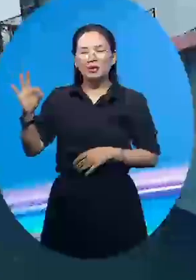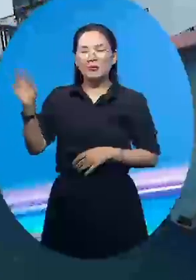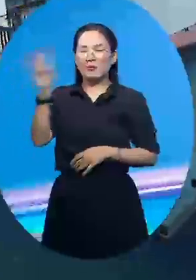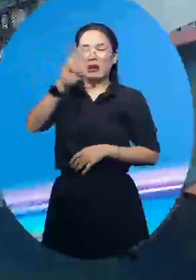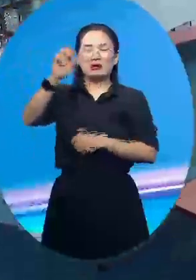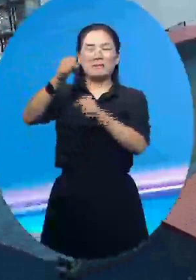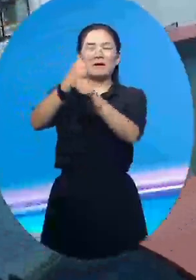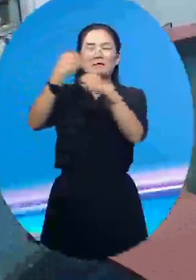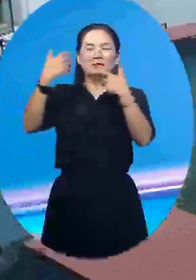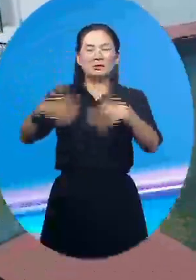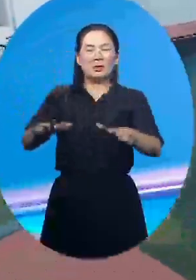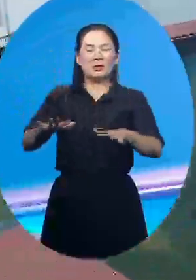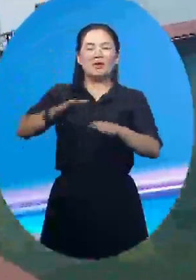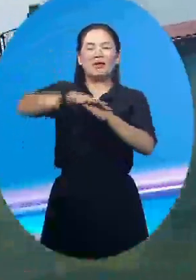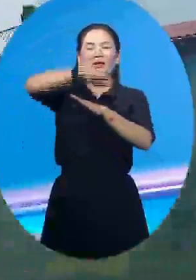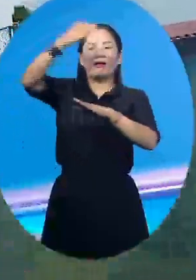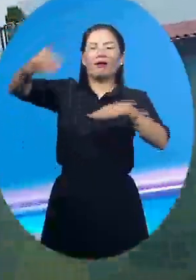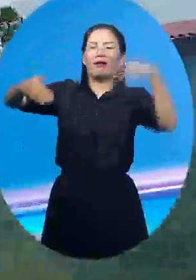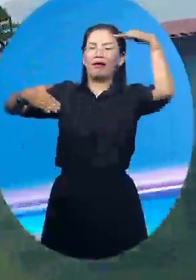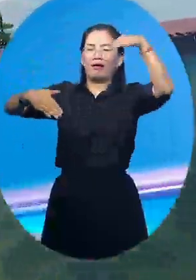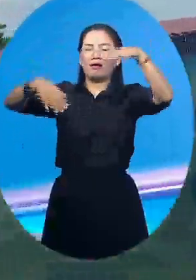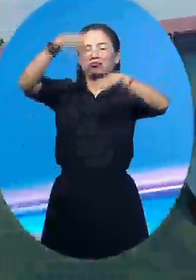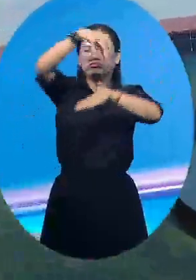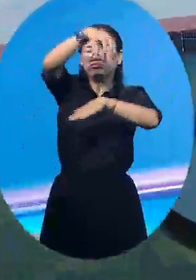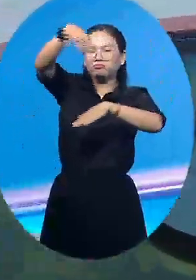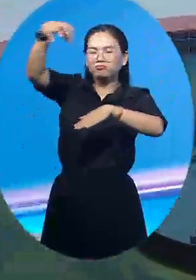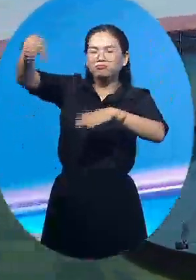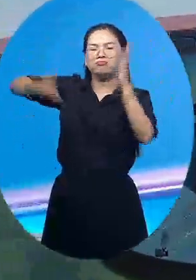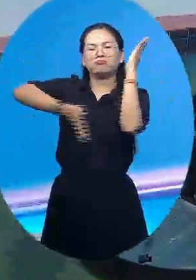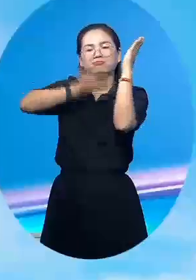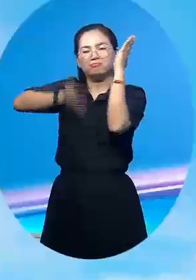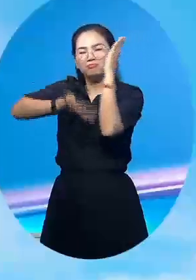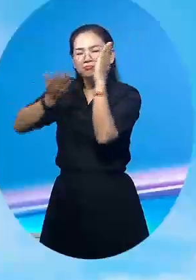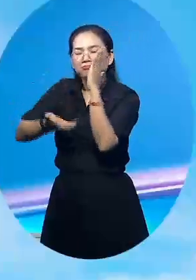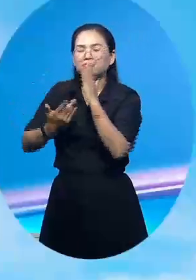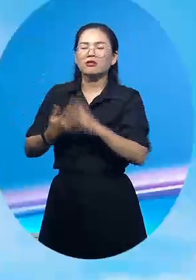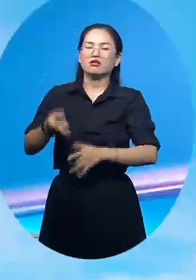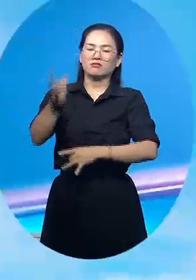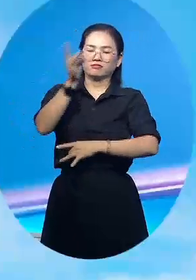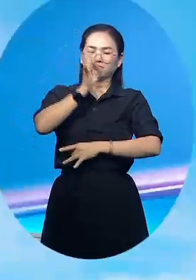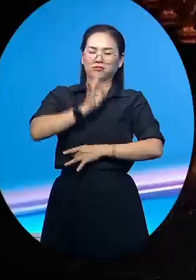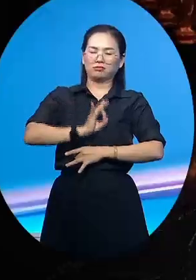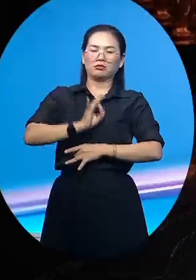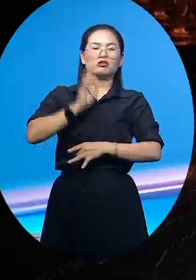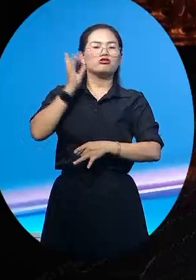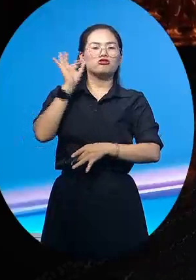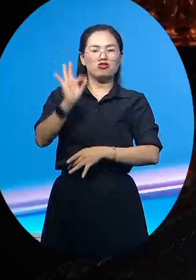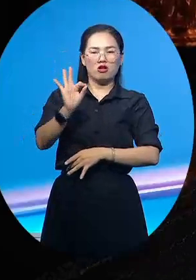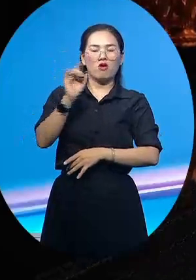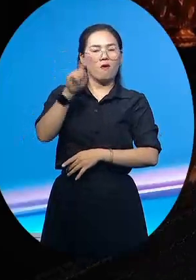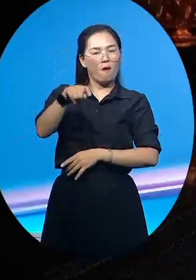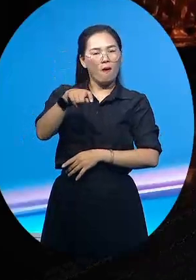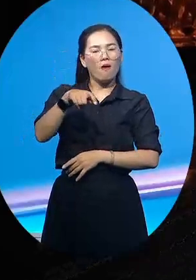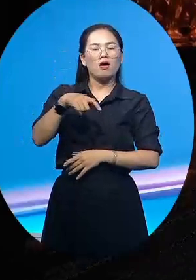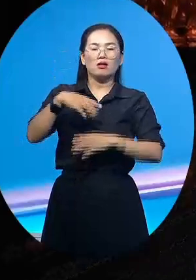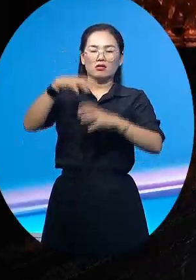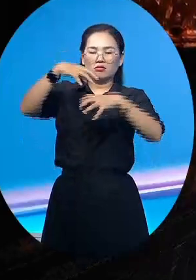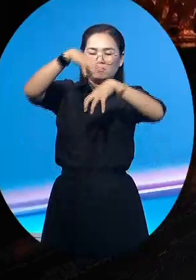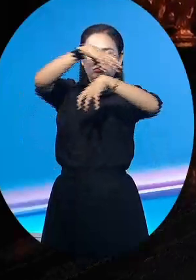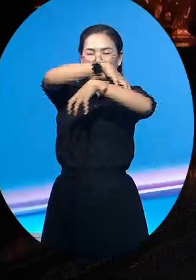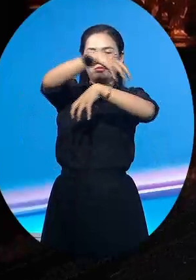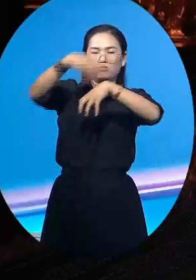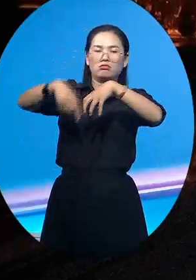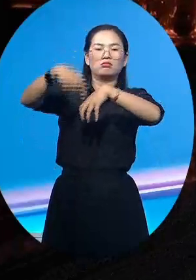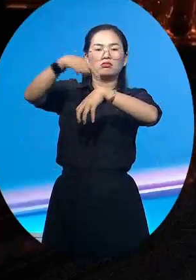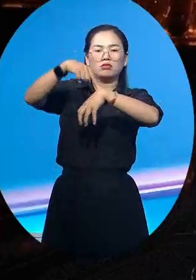300 năm trên đỉnh núi là một hệ thống các công trình tâm linh nổi bật với tượng Phật Bà Tây Bổ nghĩa là sơn trên đỉnh núi khu